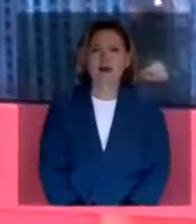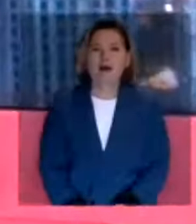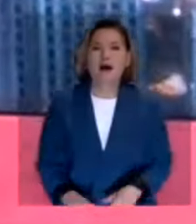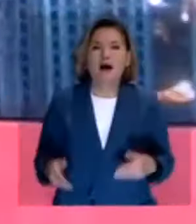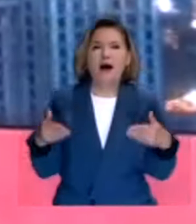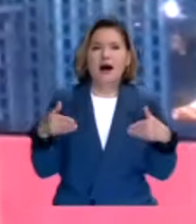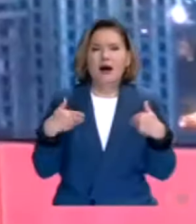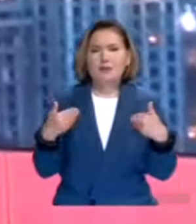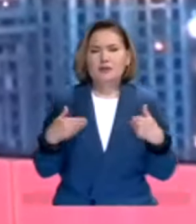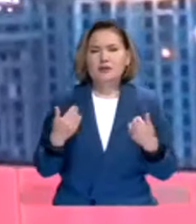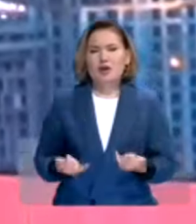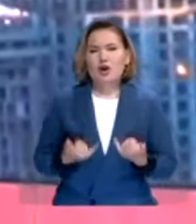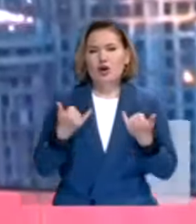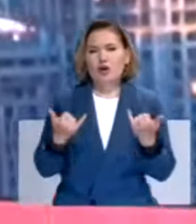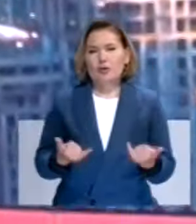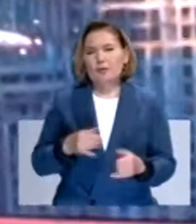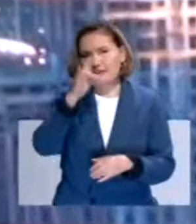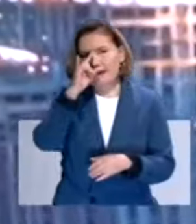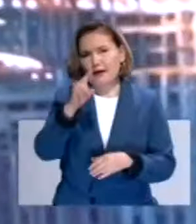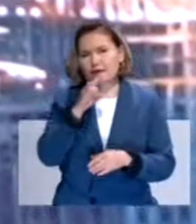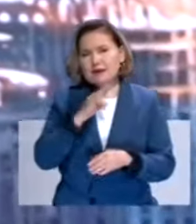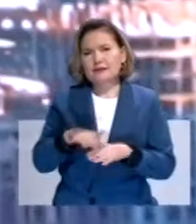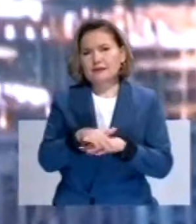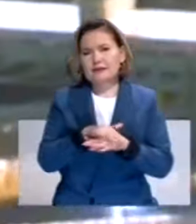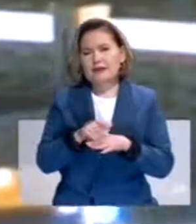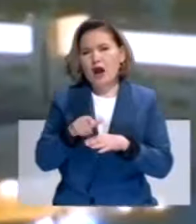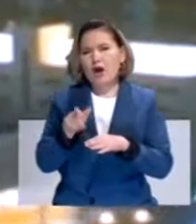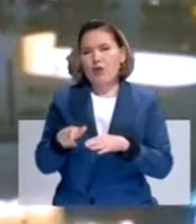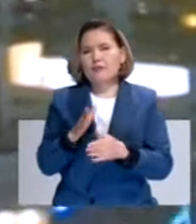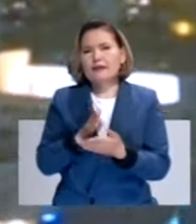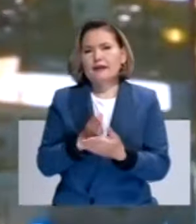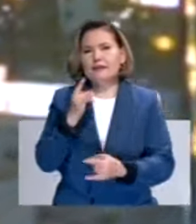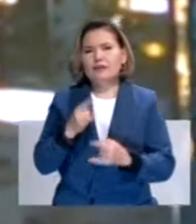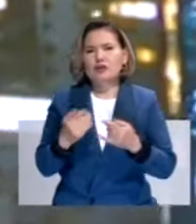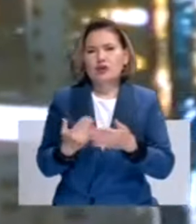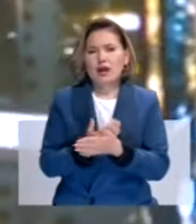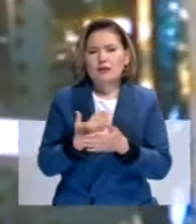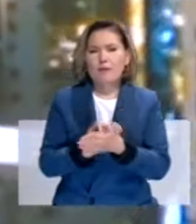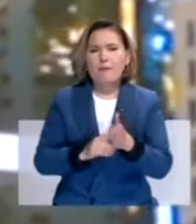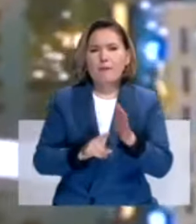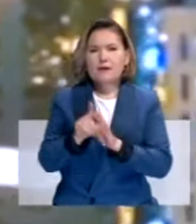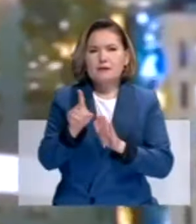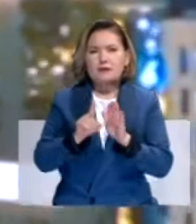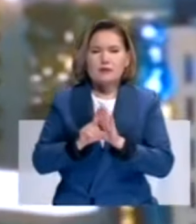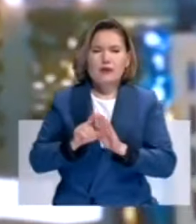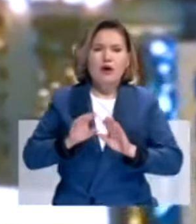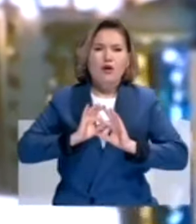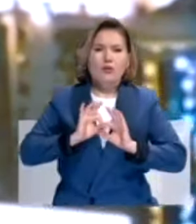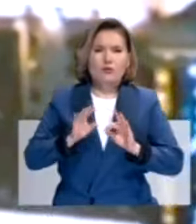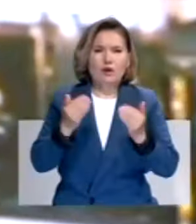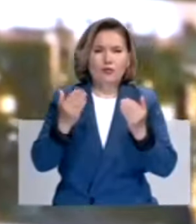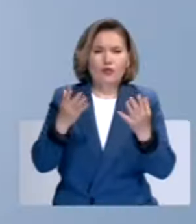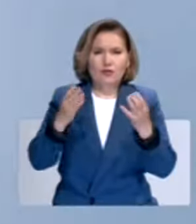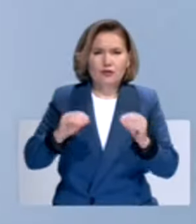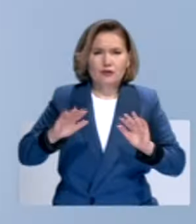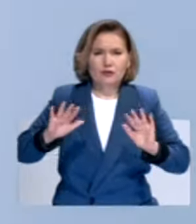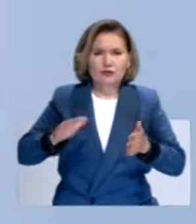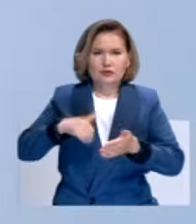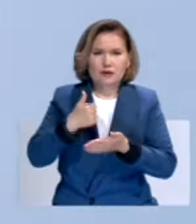Амансыздар ма? Тікелей эфирде ақпарат сіздермен бірге мен Альбина Әшім және сурда аудармашы Самал Нұрым. Алдымен аңдату.